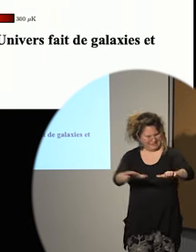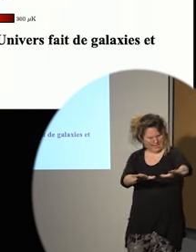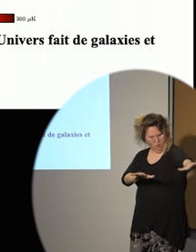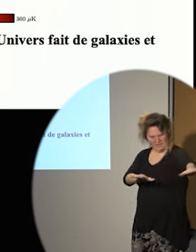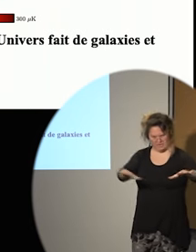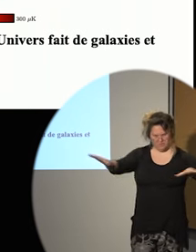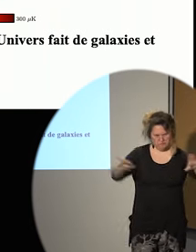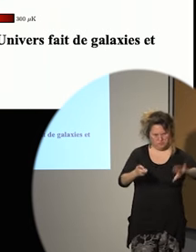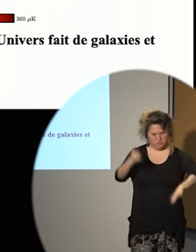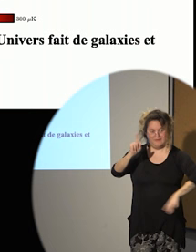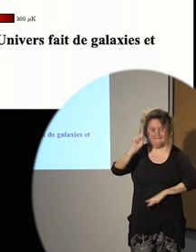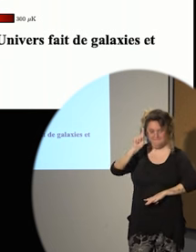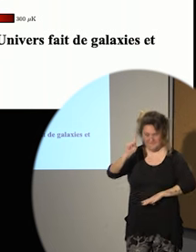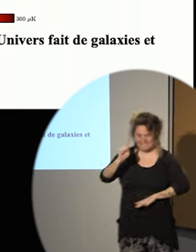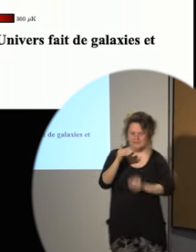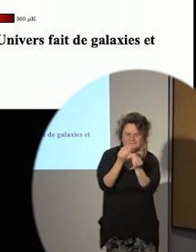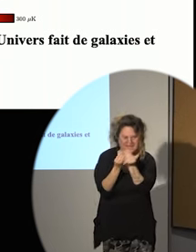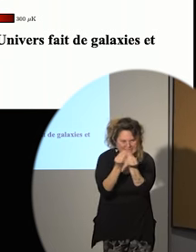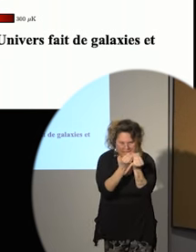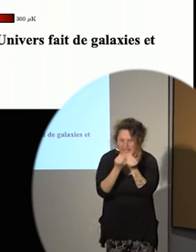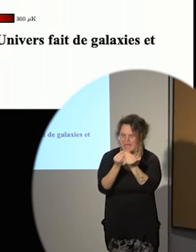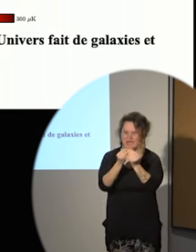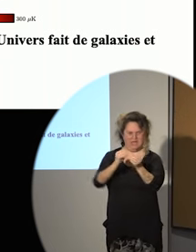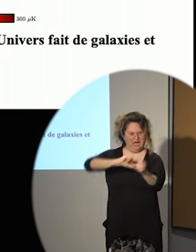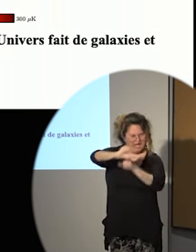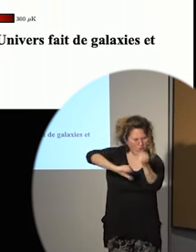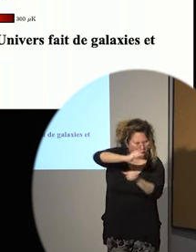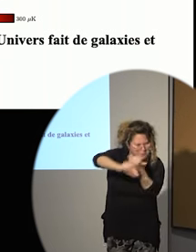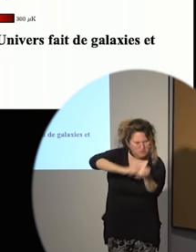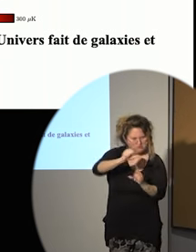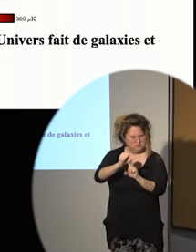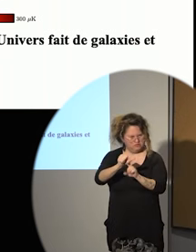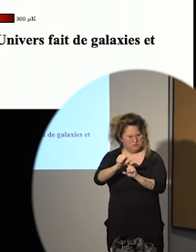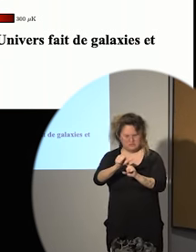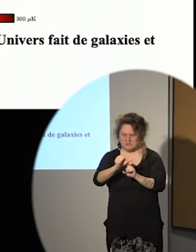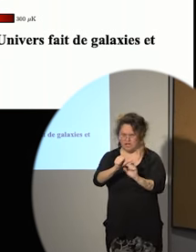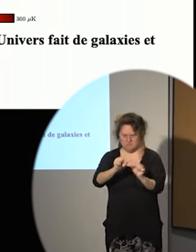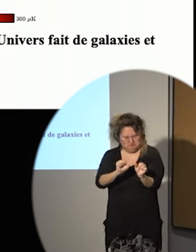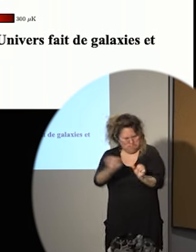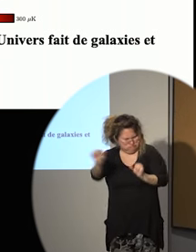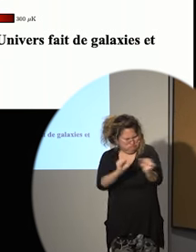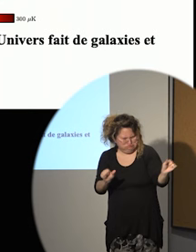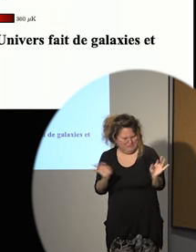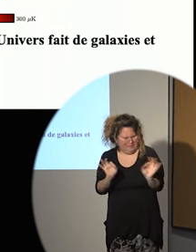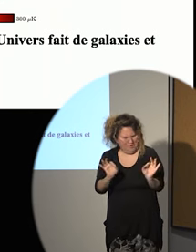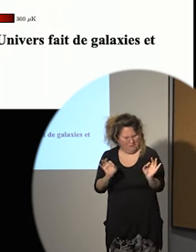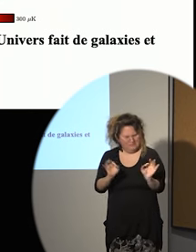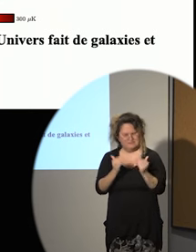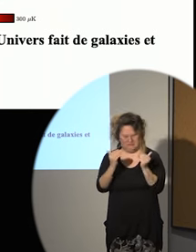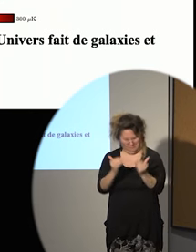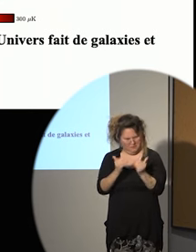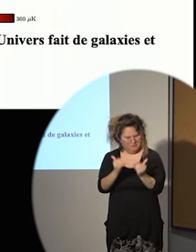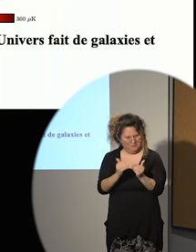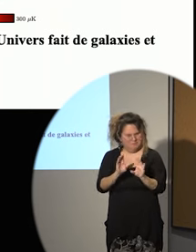du tout l'affecter. Ça nous touche. C'est parce que, et c'est la même chose que pour les grandes structures de tout à l'heure, c'est exactement le même